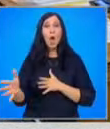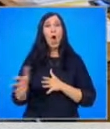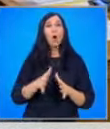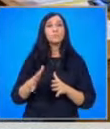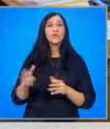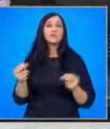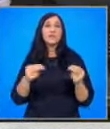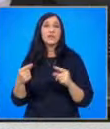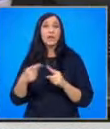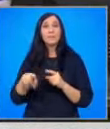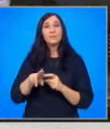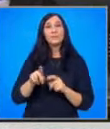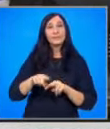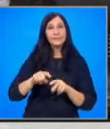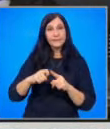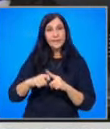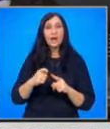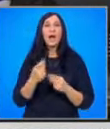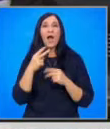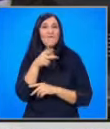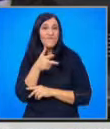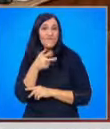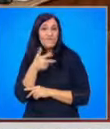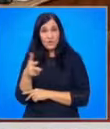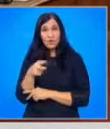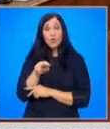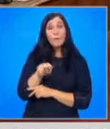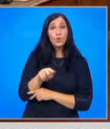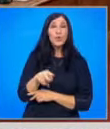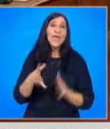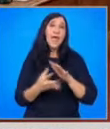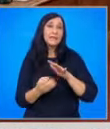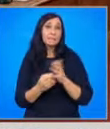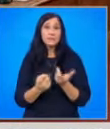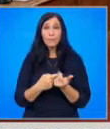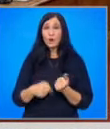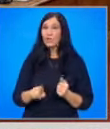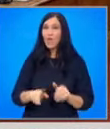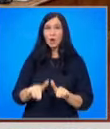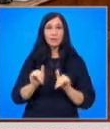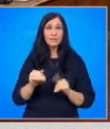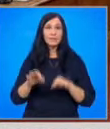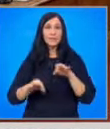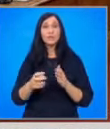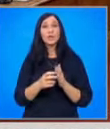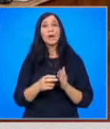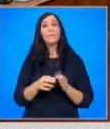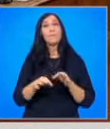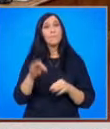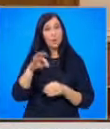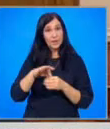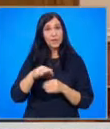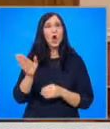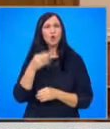съвет към ЦИК, да има видеонаблюдение и запис на броенето, но не отстъпват от хартиената бюлетина. Още на заглавието в